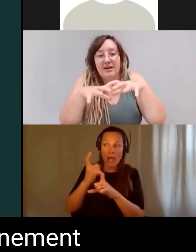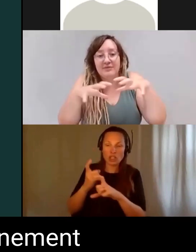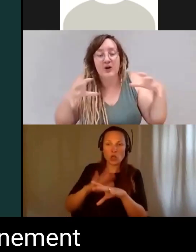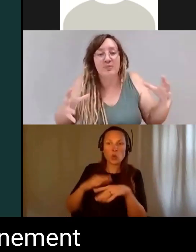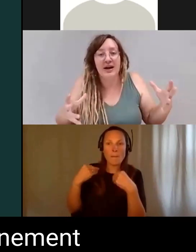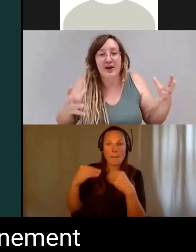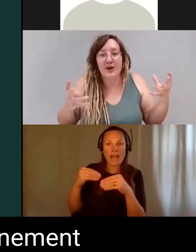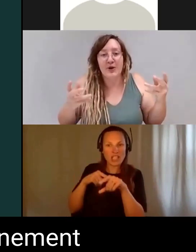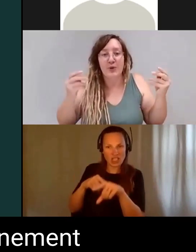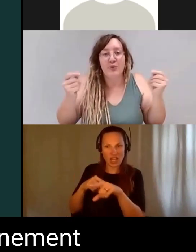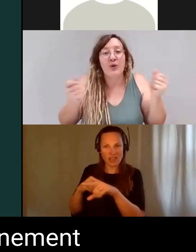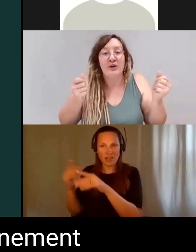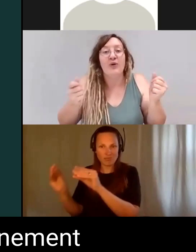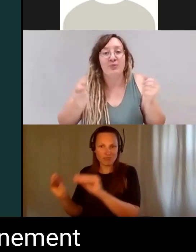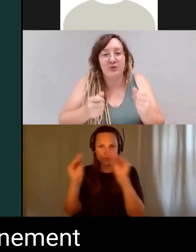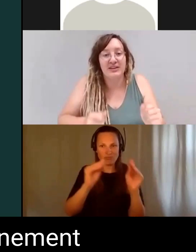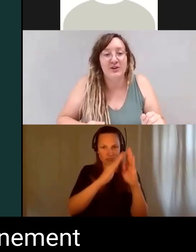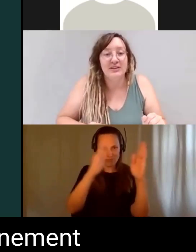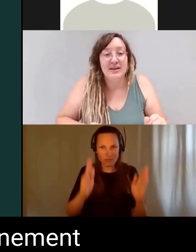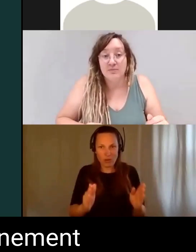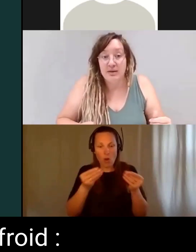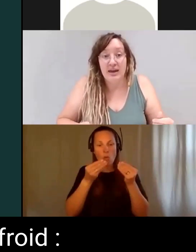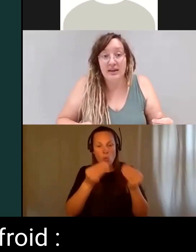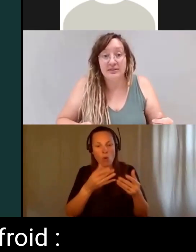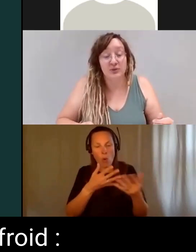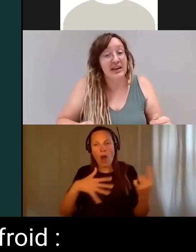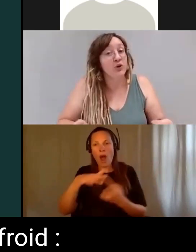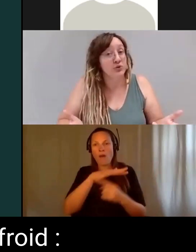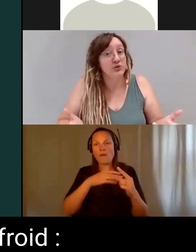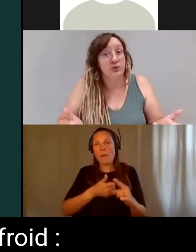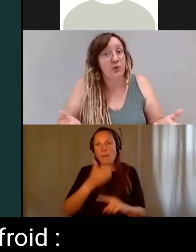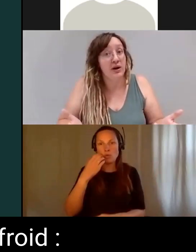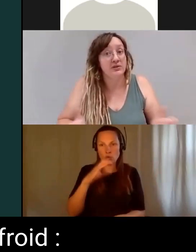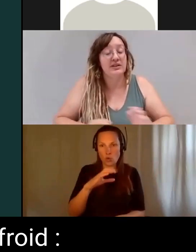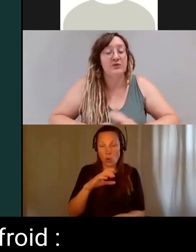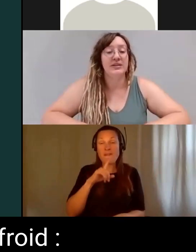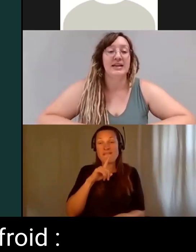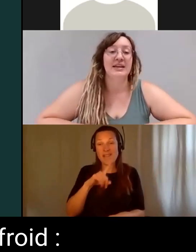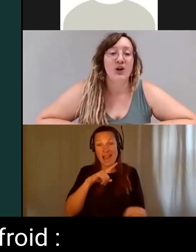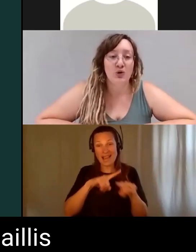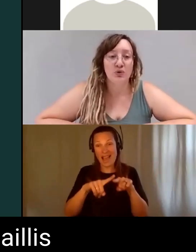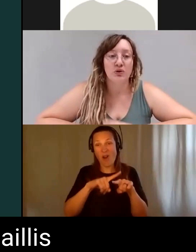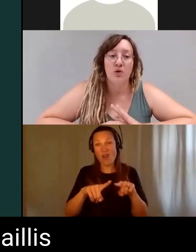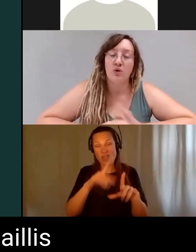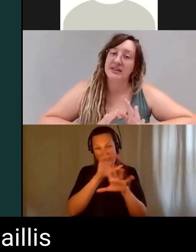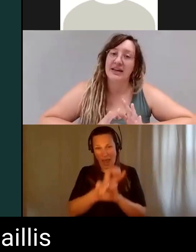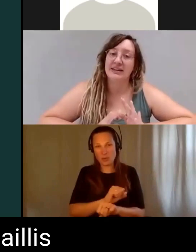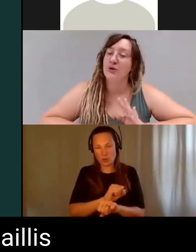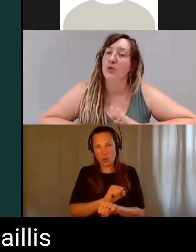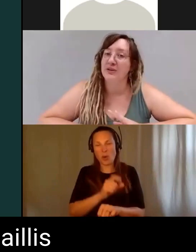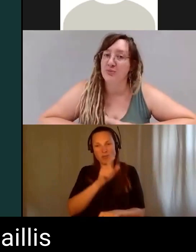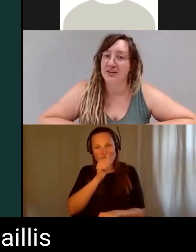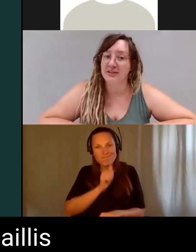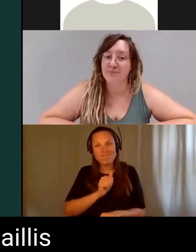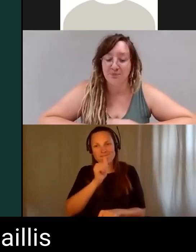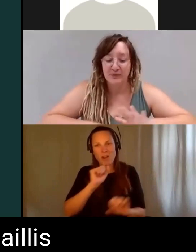petit environnement un peu moins froid pour votre carotte, mais ils sont très robustes au froid, là, ça va bien aller. Donc, on les aide et